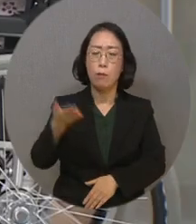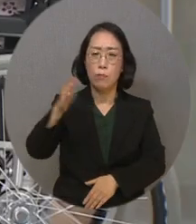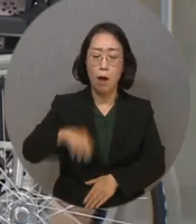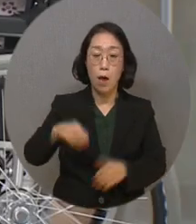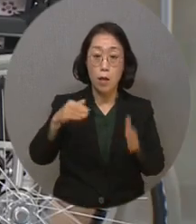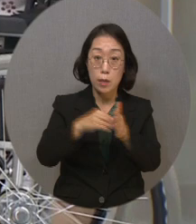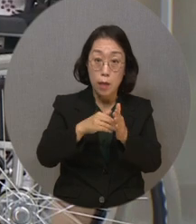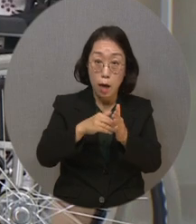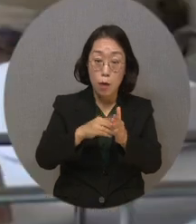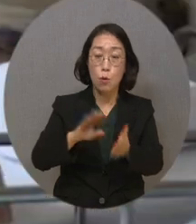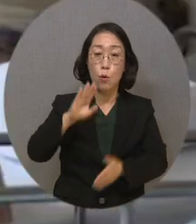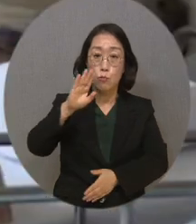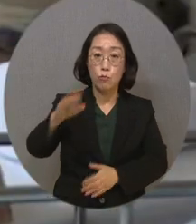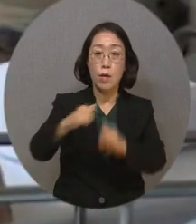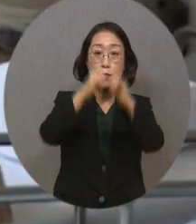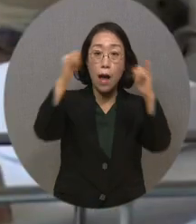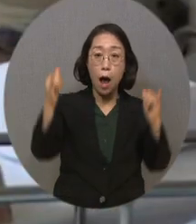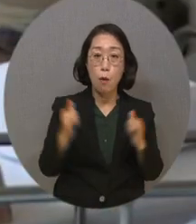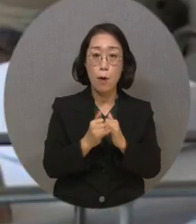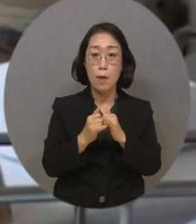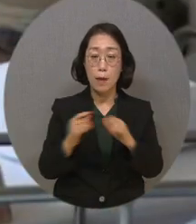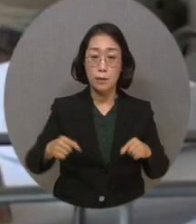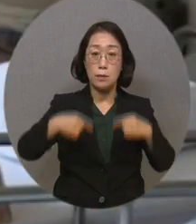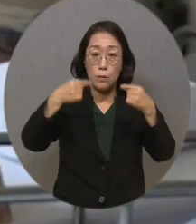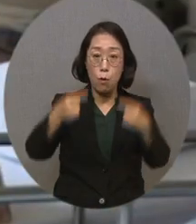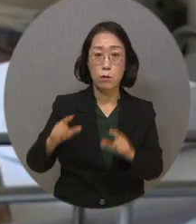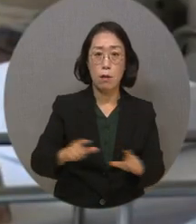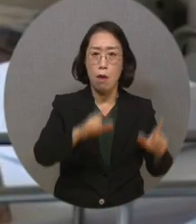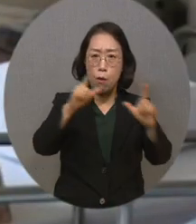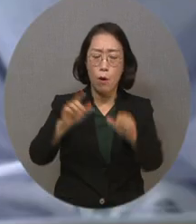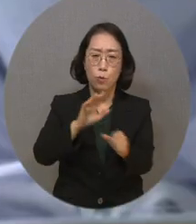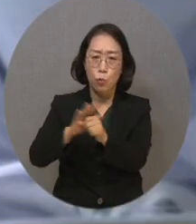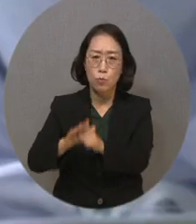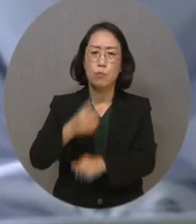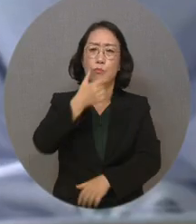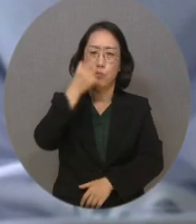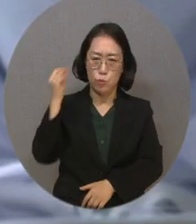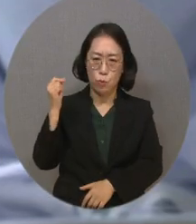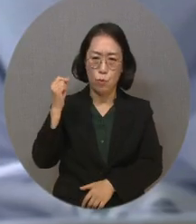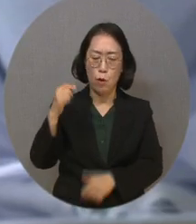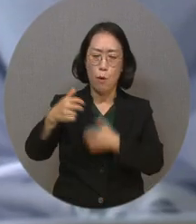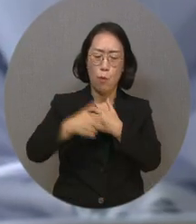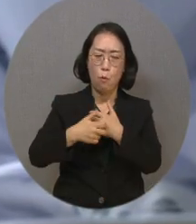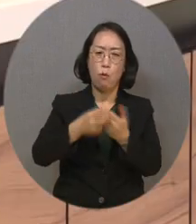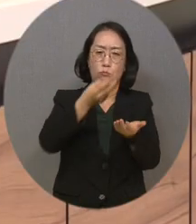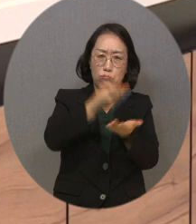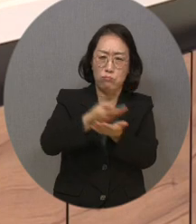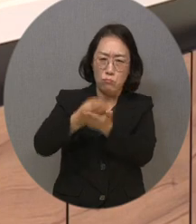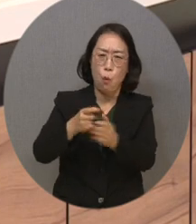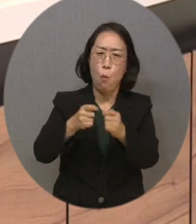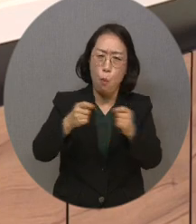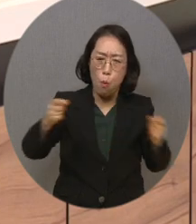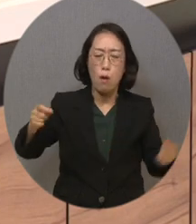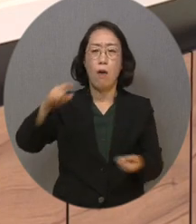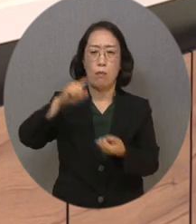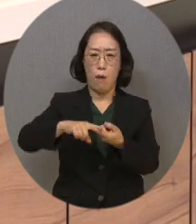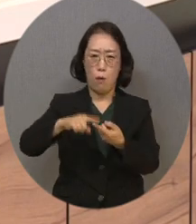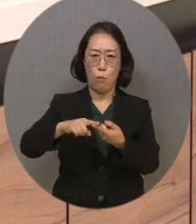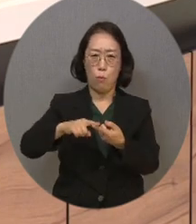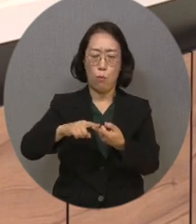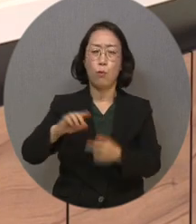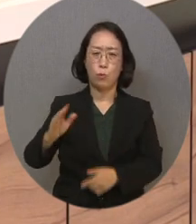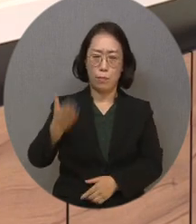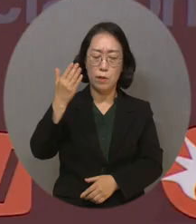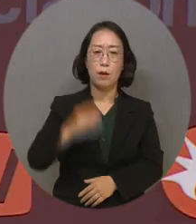후 지역사회로의 복귀를 지원하는 체계는 미흡해 여러 병원을 전전하거나 장기 입원을 할 수밖에 없기